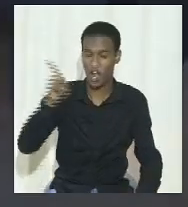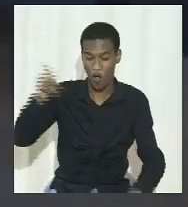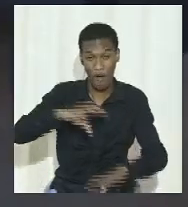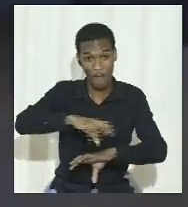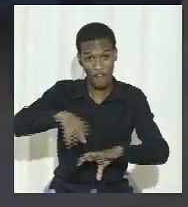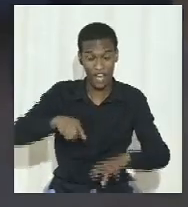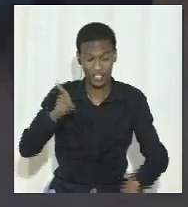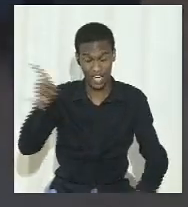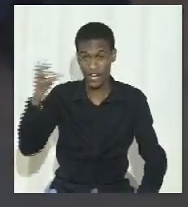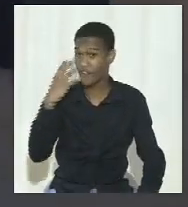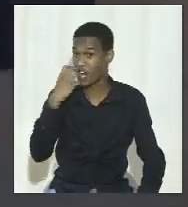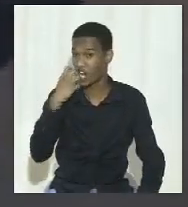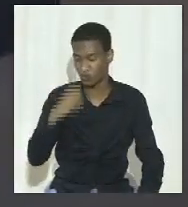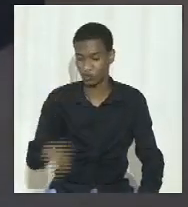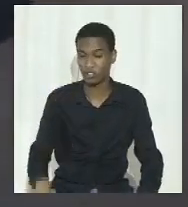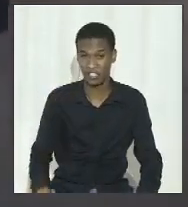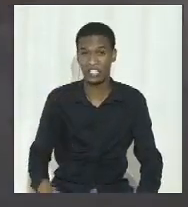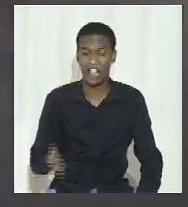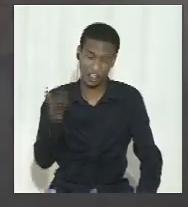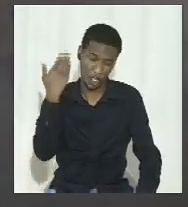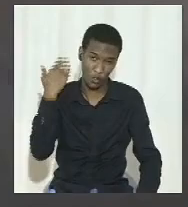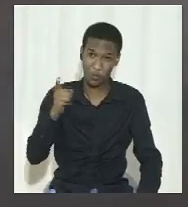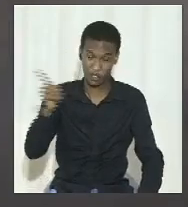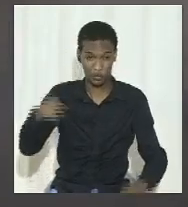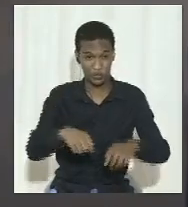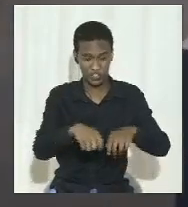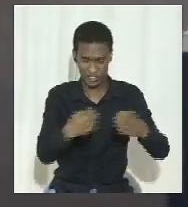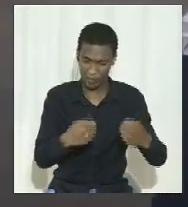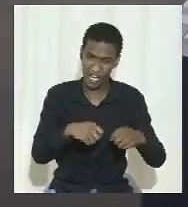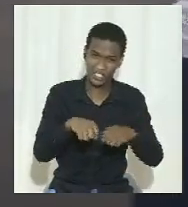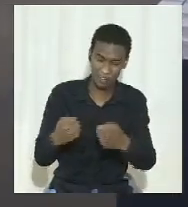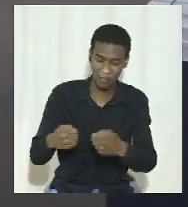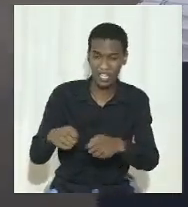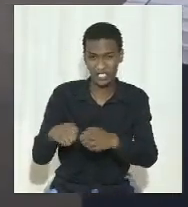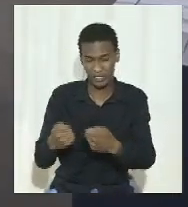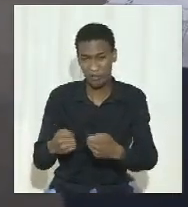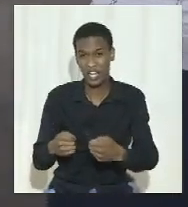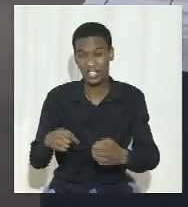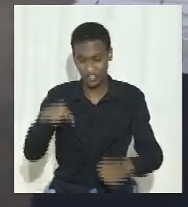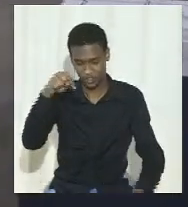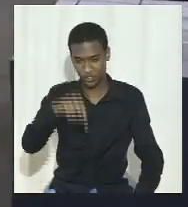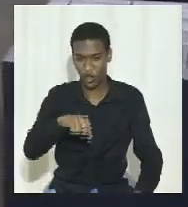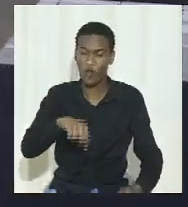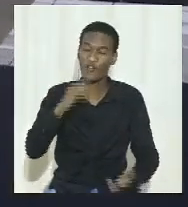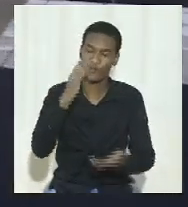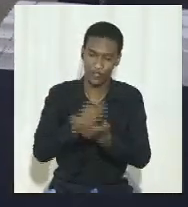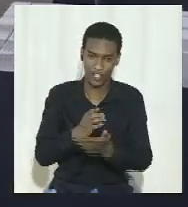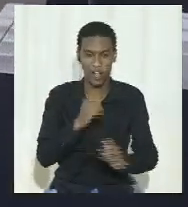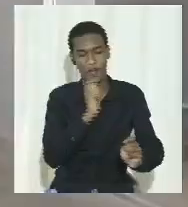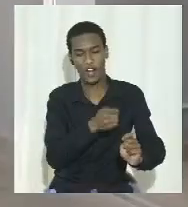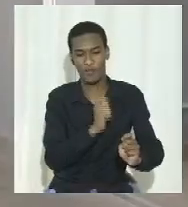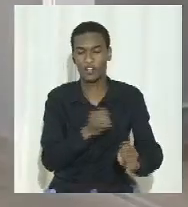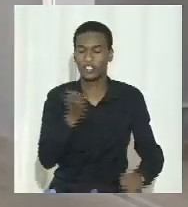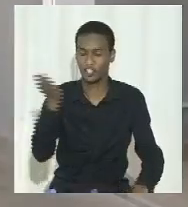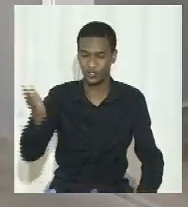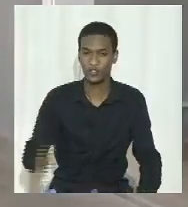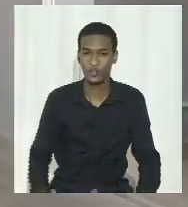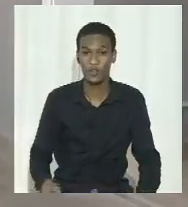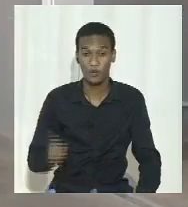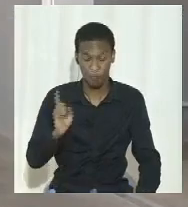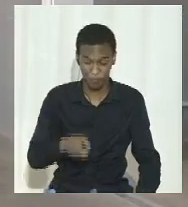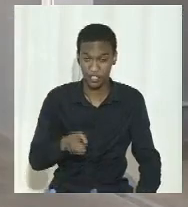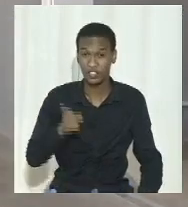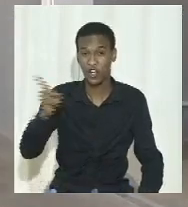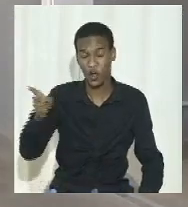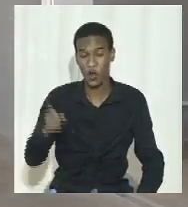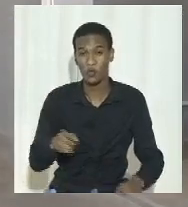rehefa tsy nisy fanarenina sopotika tanteraka tao anatin'ny taona maro. Ho hita eto avokoa manomboka any amin'ireo mpivarotra legioma, mpivarotra enta